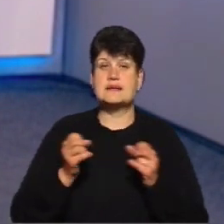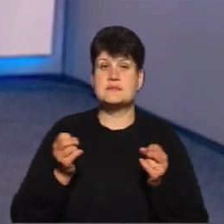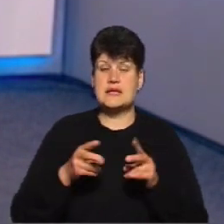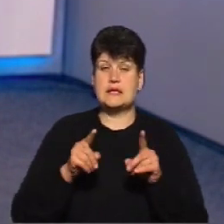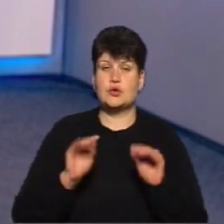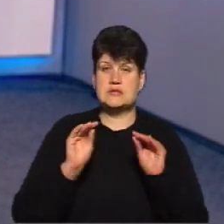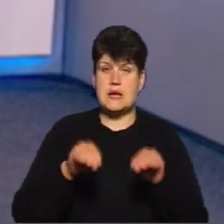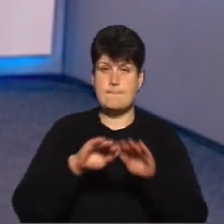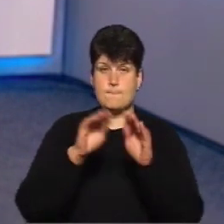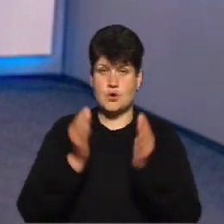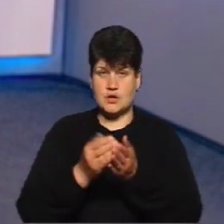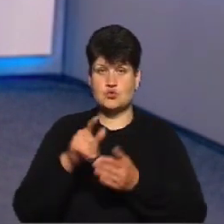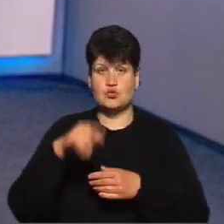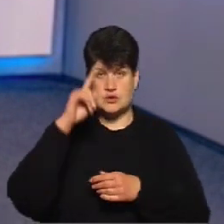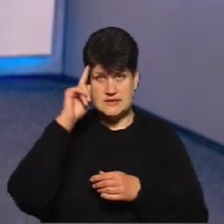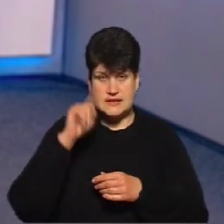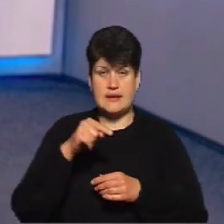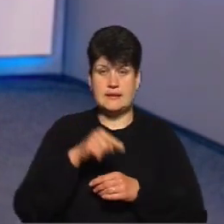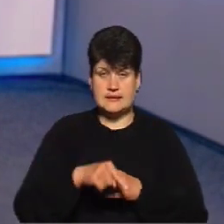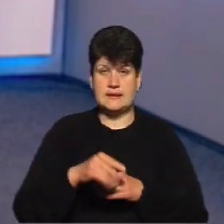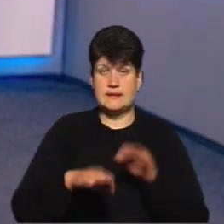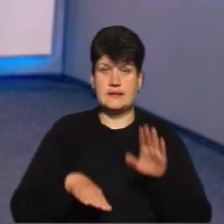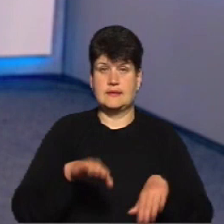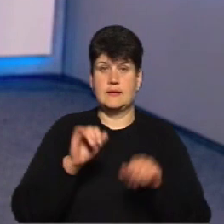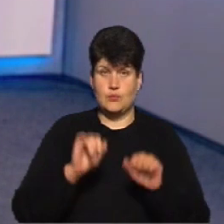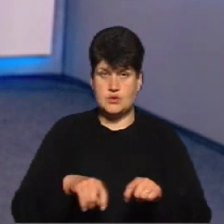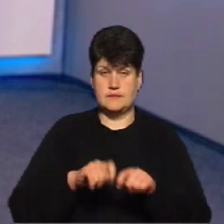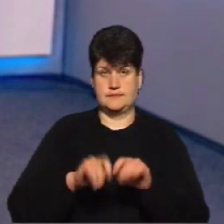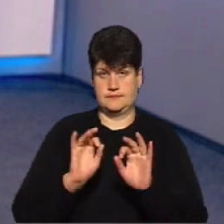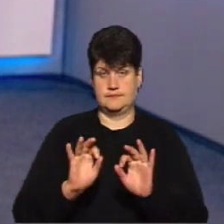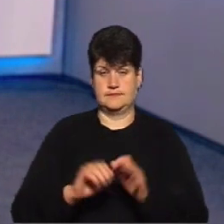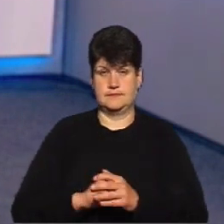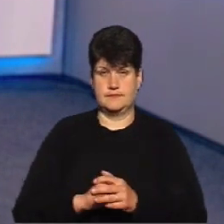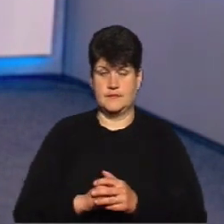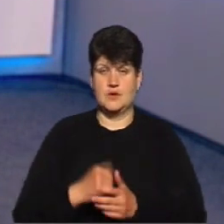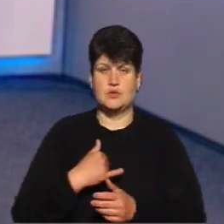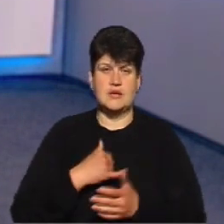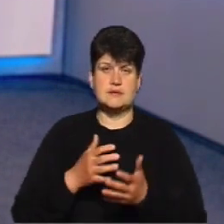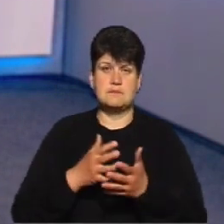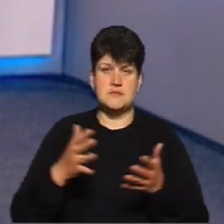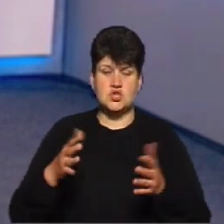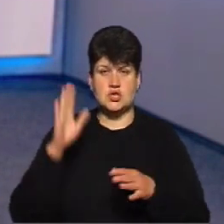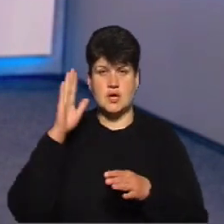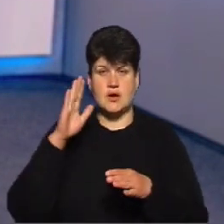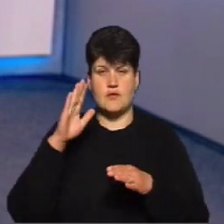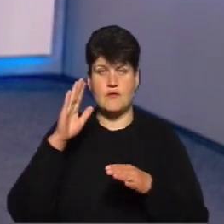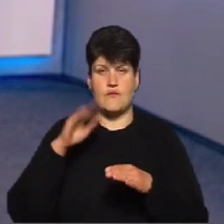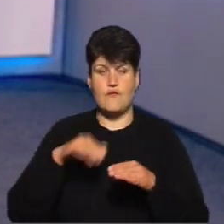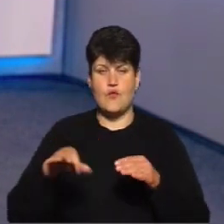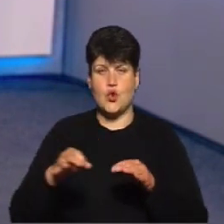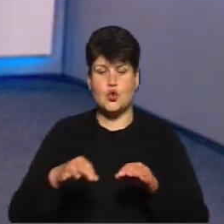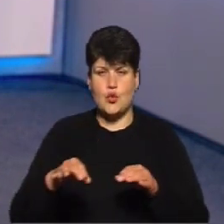люди знали, де дно безпечне і обстежене. В нас набагато більше водойм, ніж паспортизованих пляжів. Чи